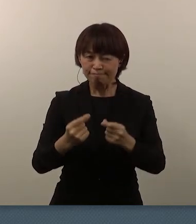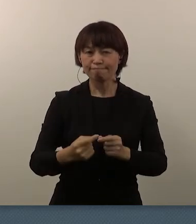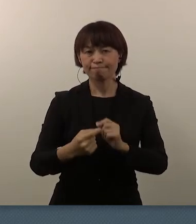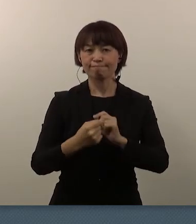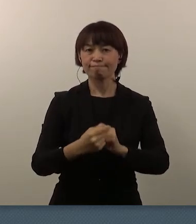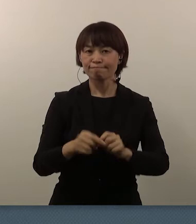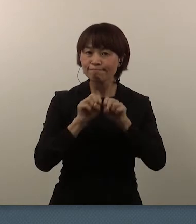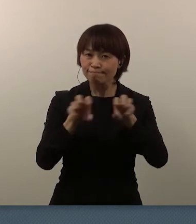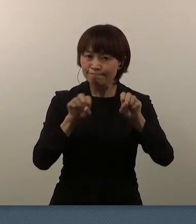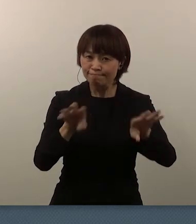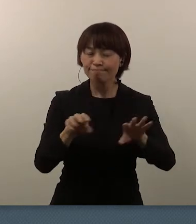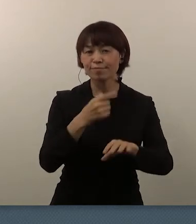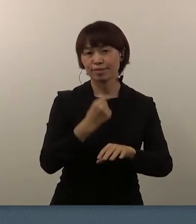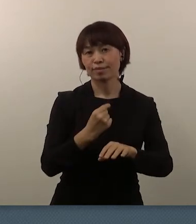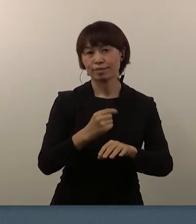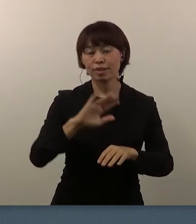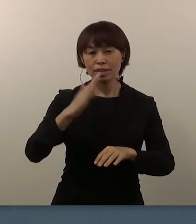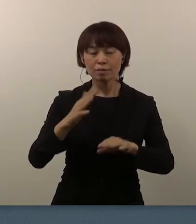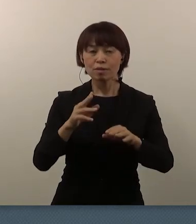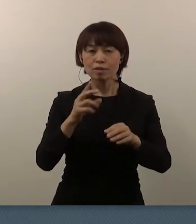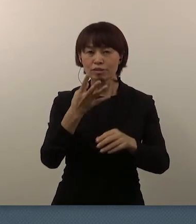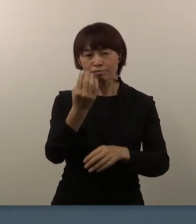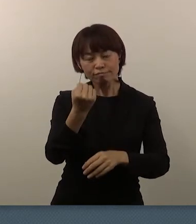値目標と特にはというのは、